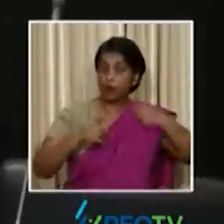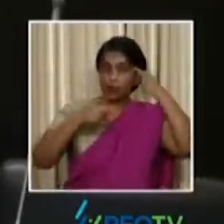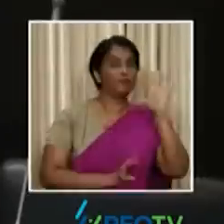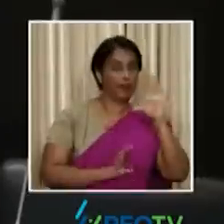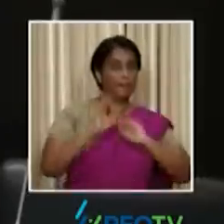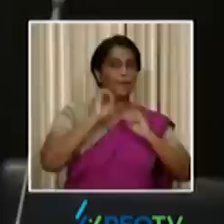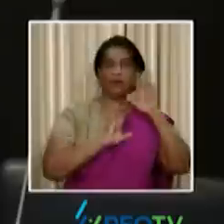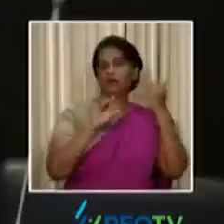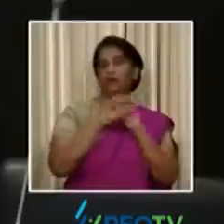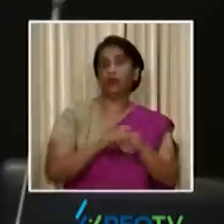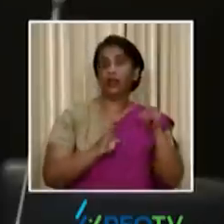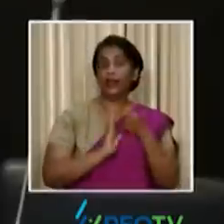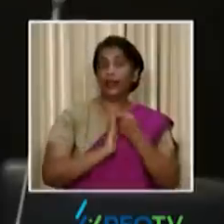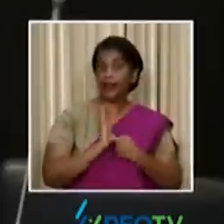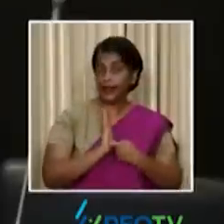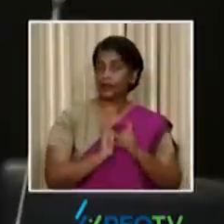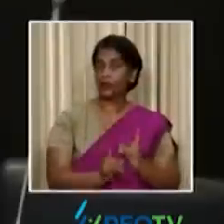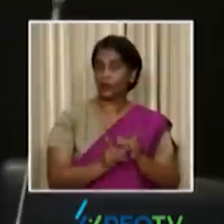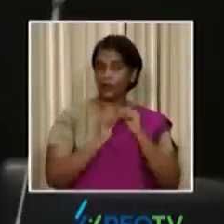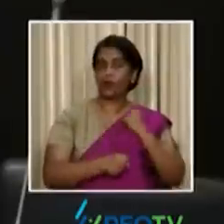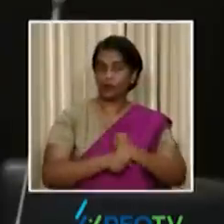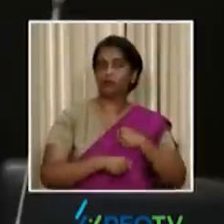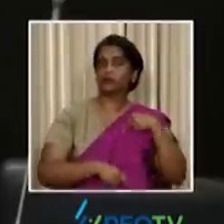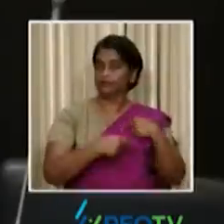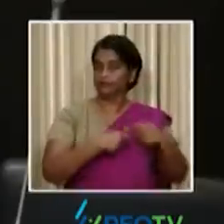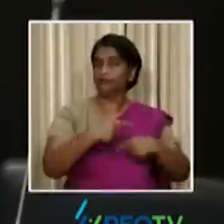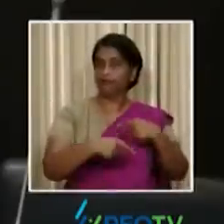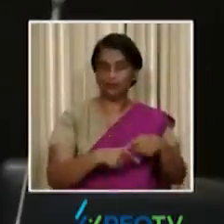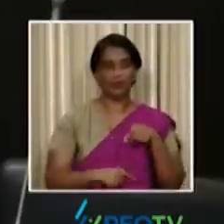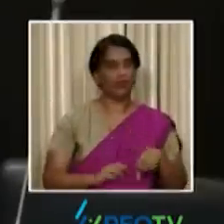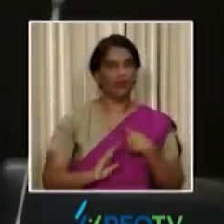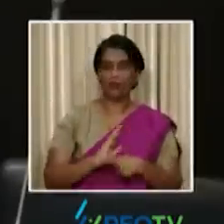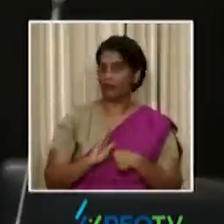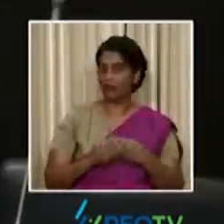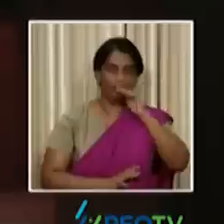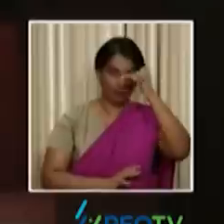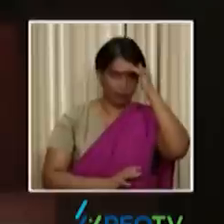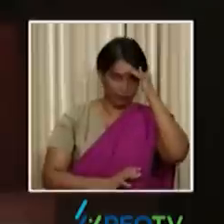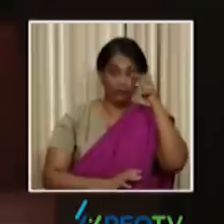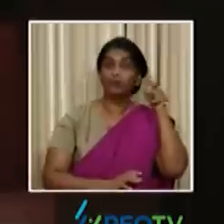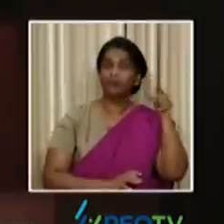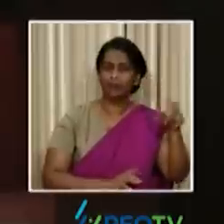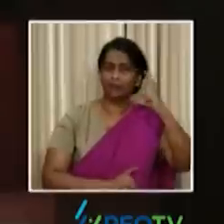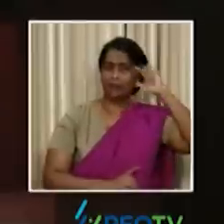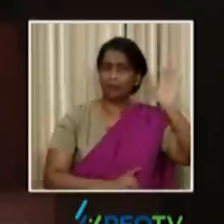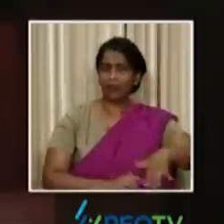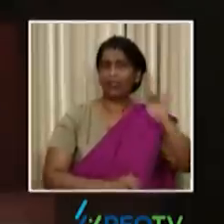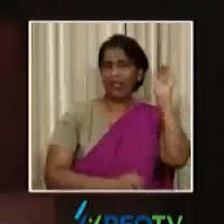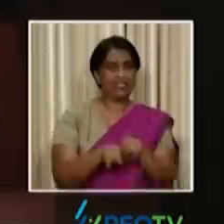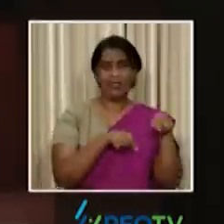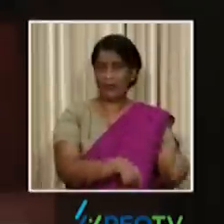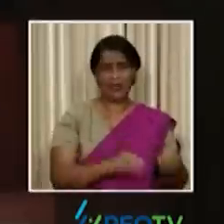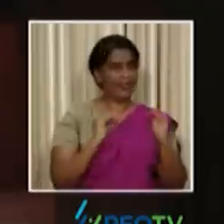කරලා තිබෙනවා. ඒ නීතිය දිගටම ඊට පස්සේ එන ආණ්ඩු විසින් අනුගමනය කළා නම් මේ රට කවදාවත් බංකොලොත් වෙන්නේ නැහැ. ඔය බහුබූත අහලා තමයි රට